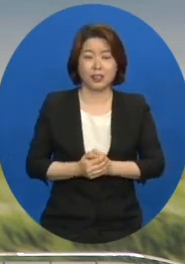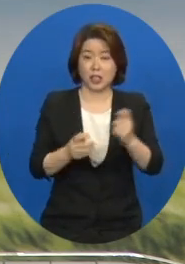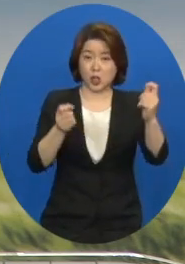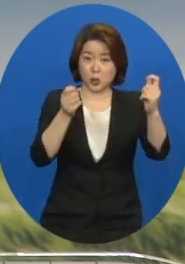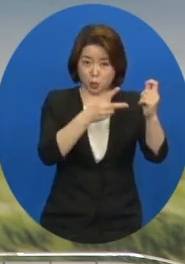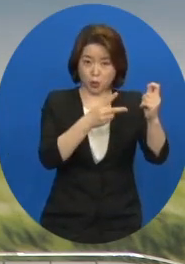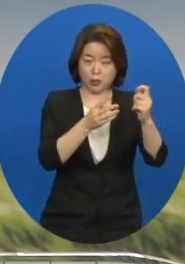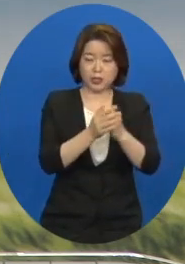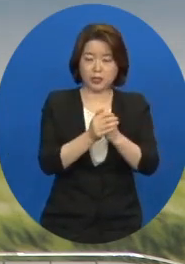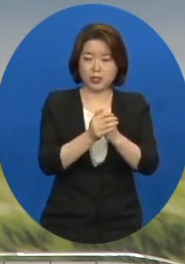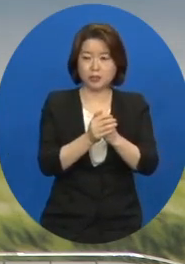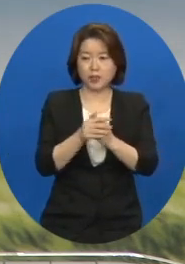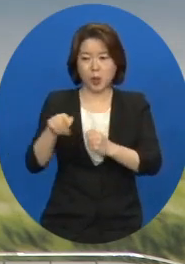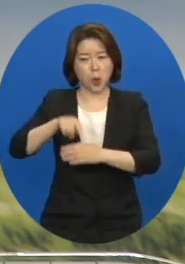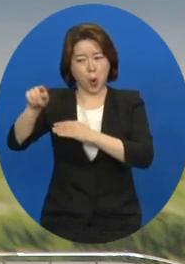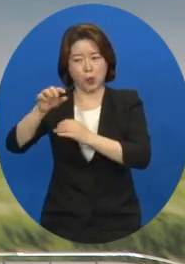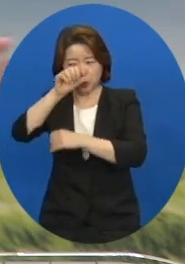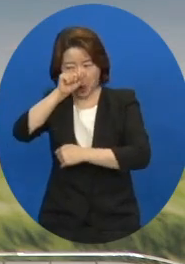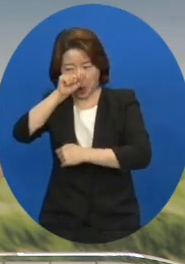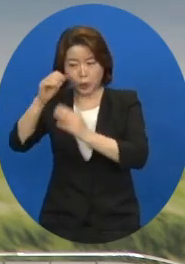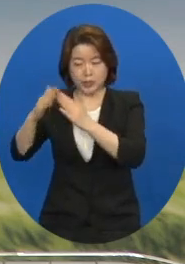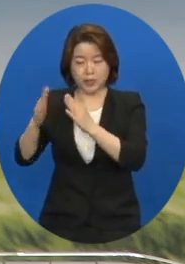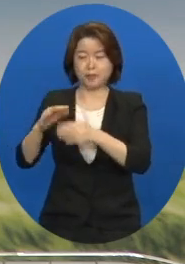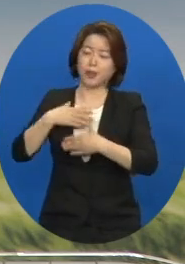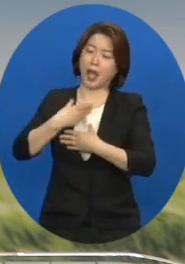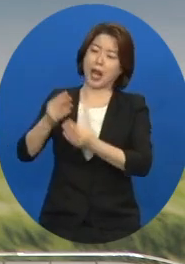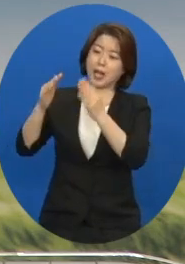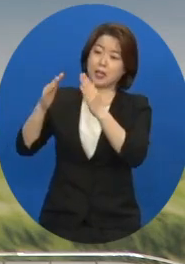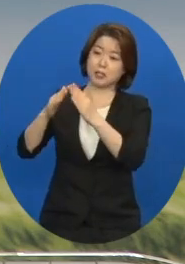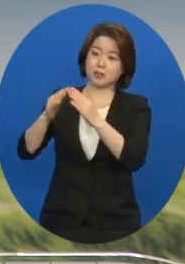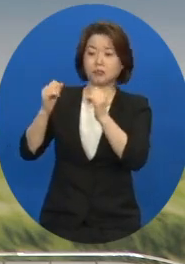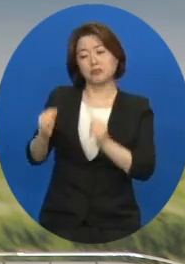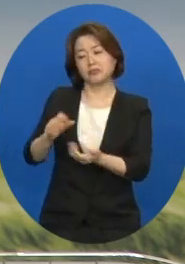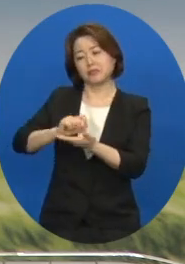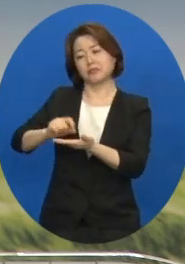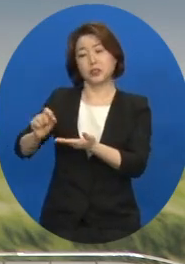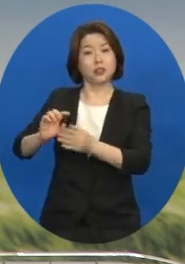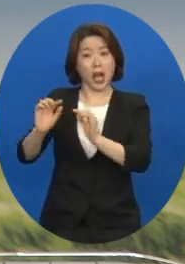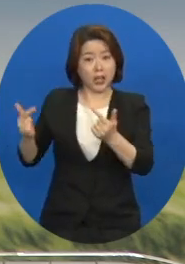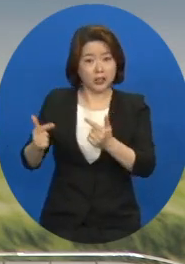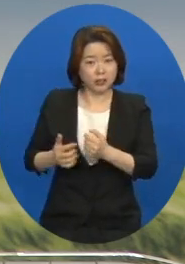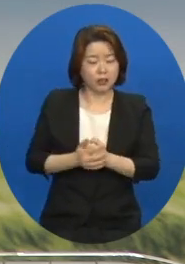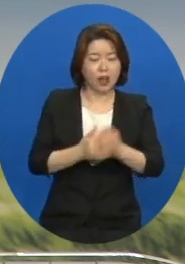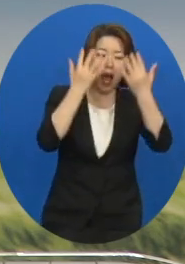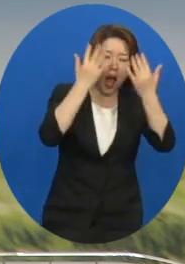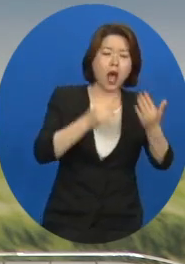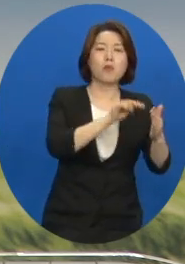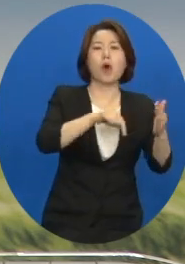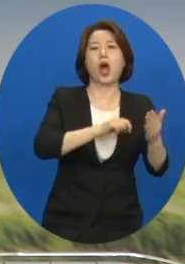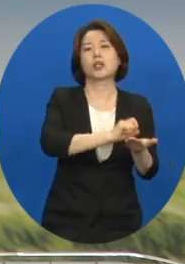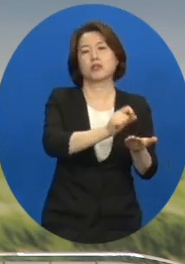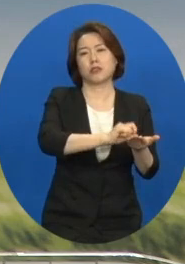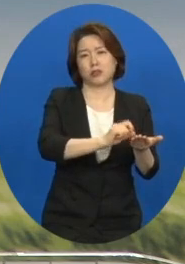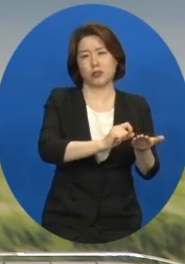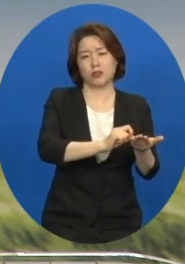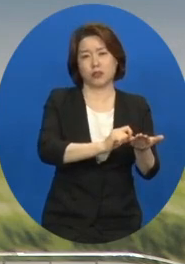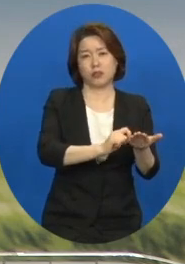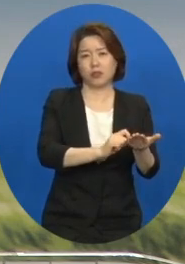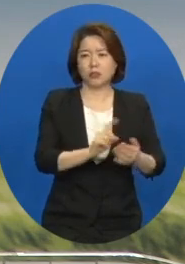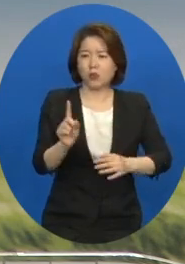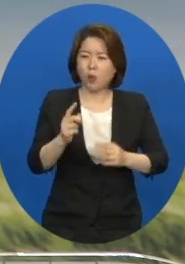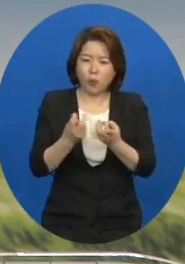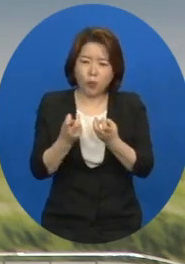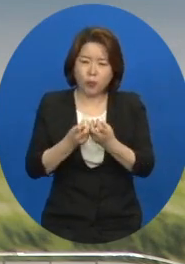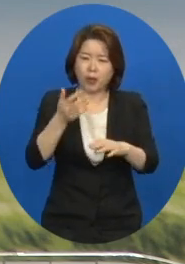골로새서는 별장이나 또는 날라간 집에서 쓴 게 아닙니다. 감옥에서 썼어요. 그런데 어떻게